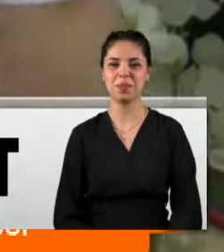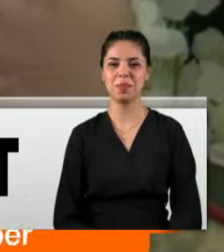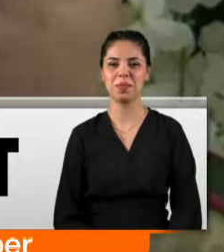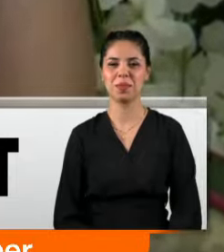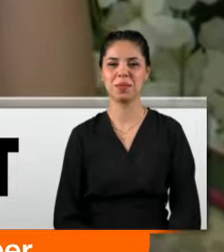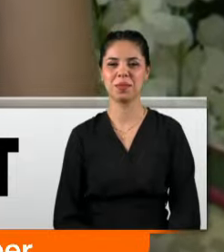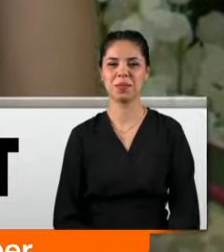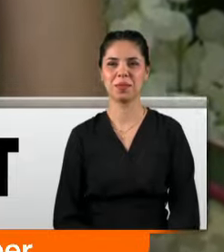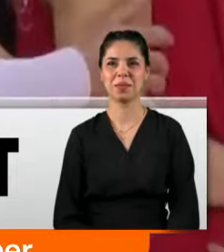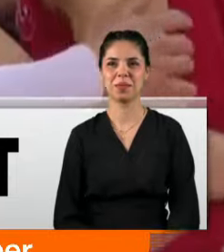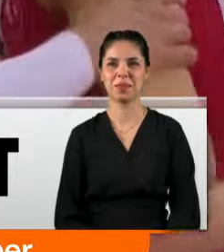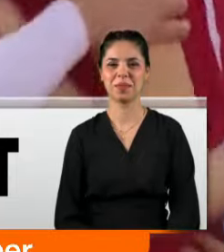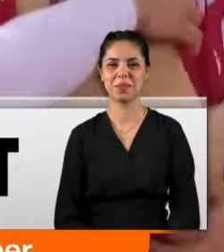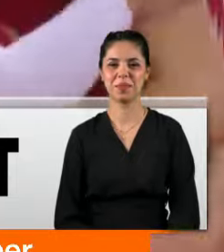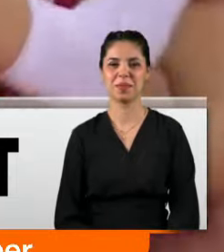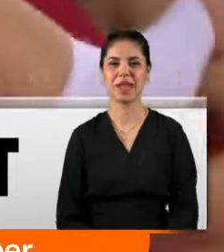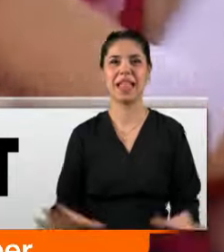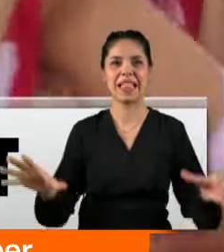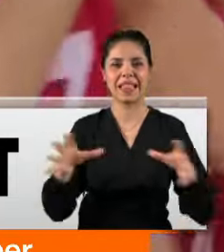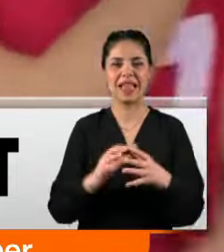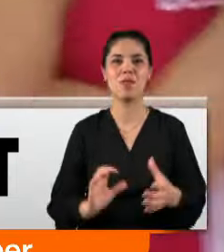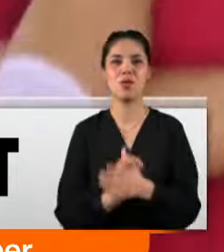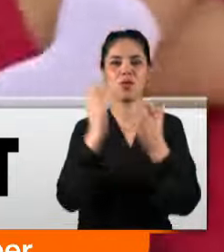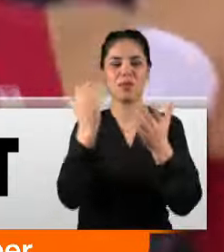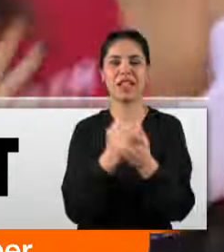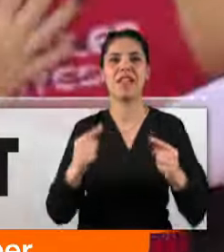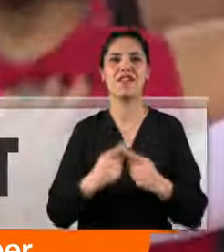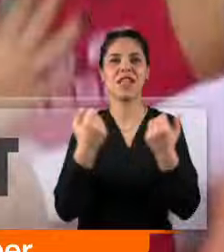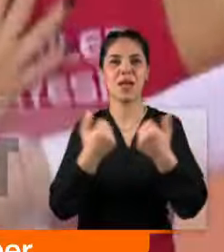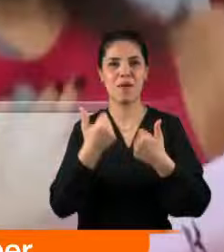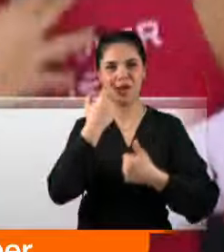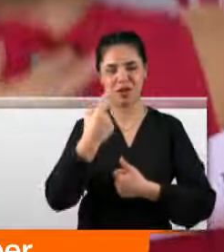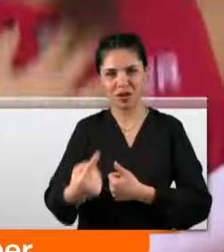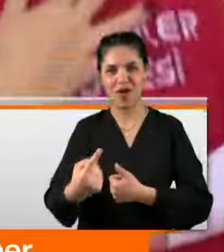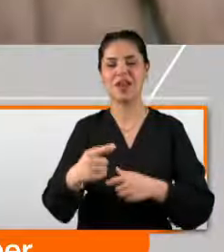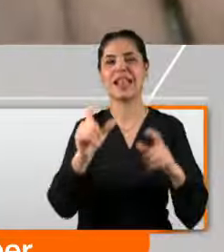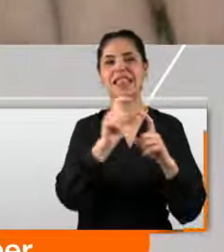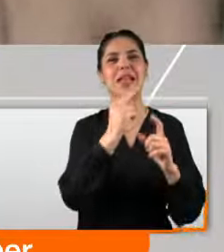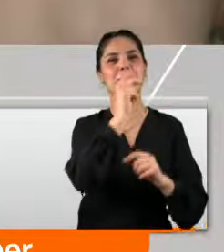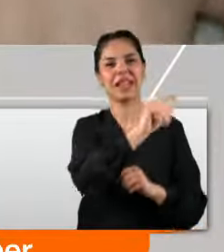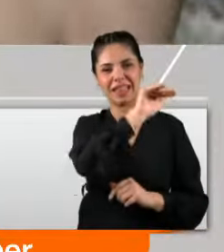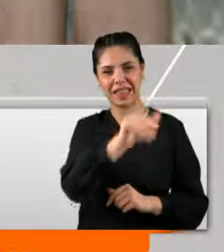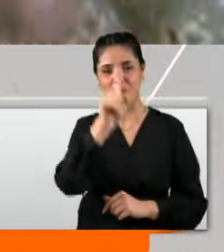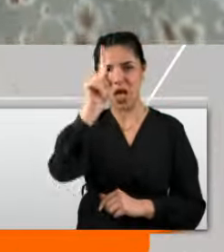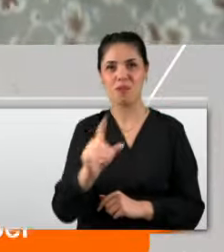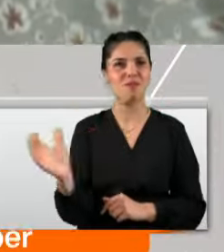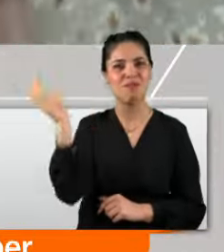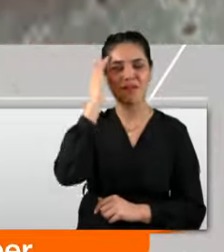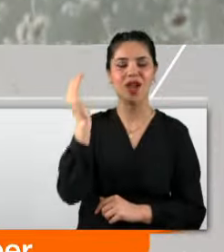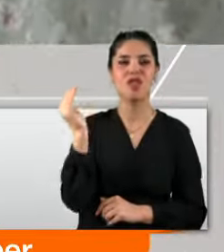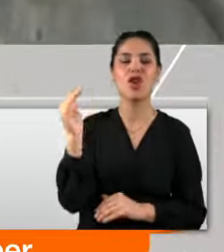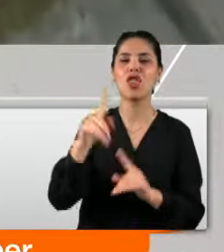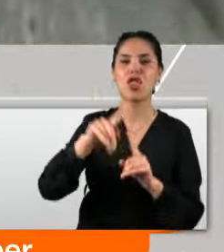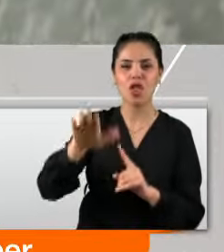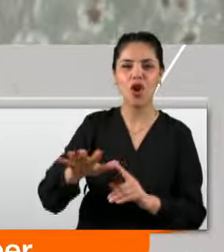görünce benim de çok hoşuma gidiyor. Takımın kupa kaldırdığı final maçında da Sabire Çakır oradaydı. Başta torunu bütün